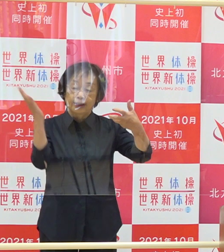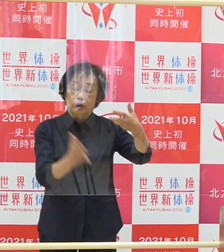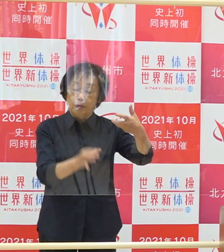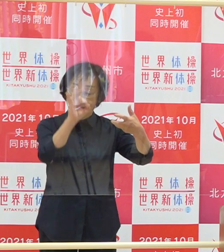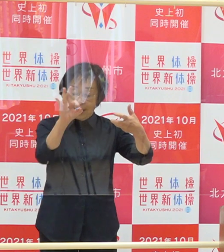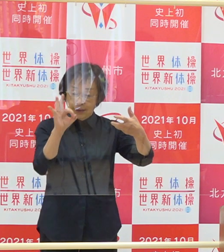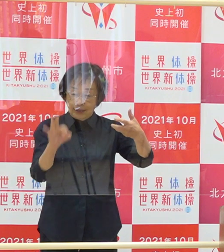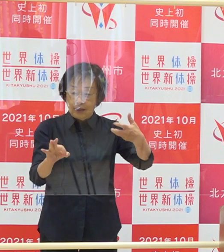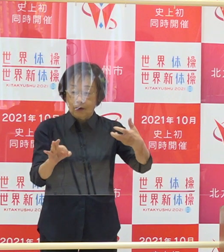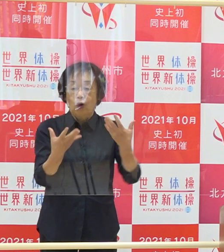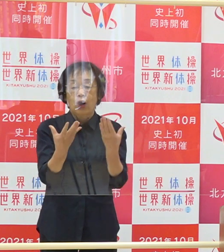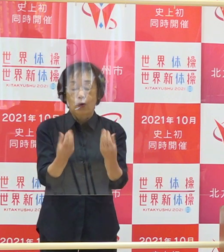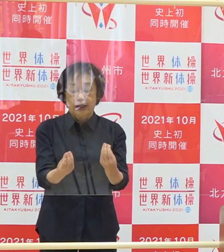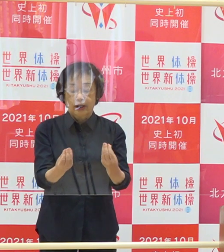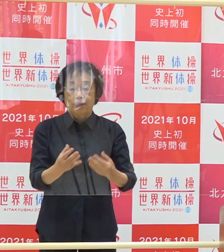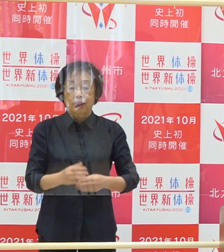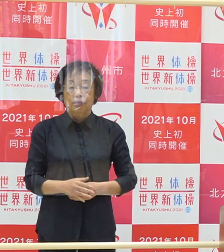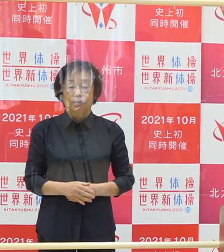80% になっております。